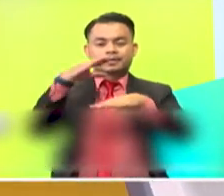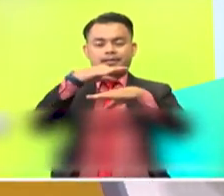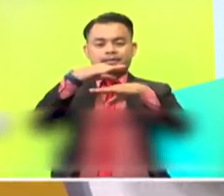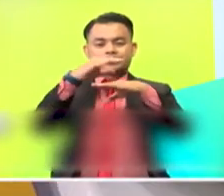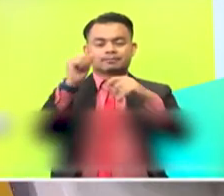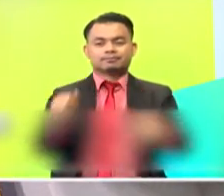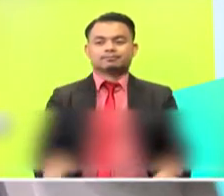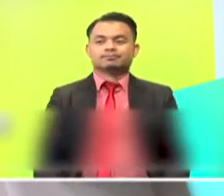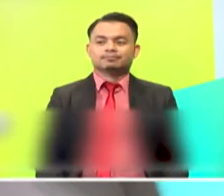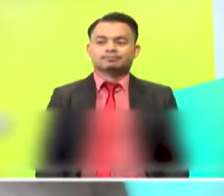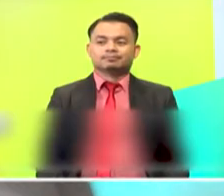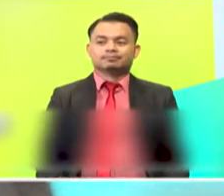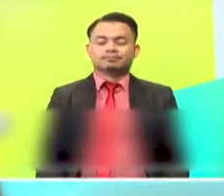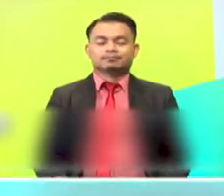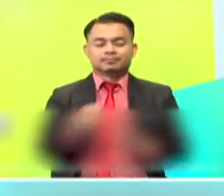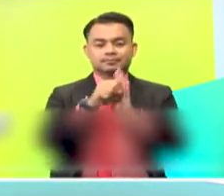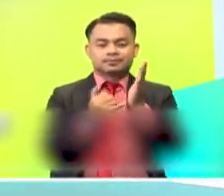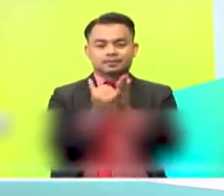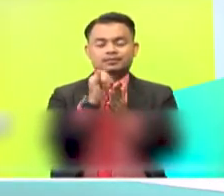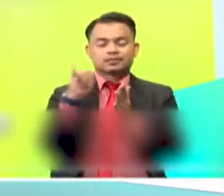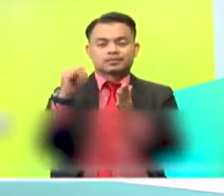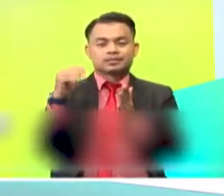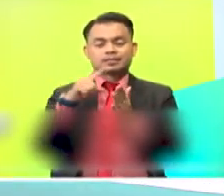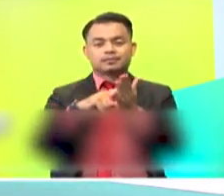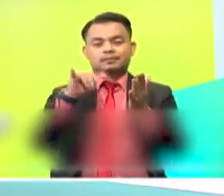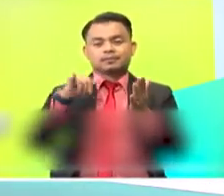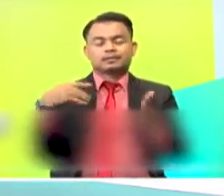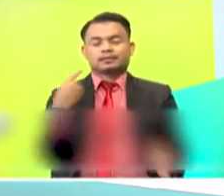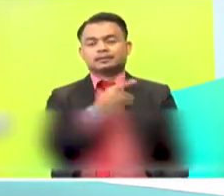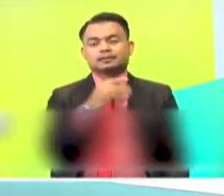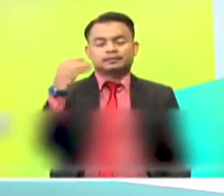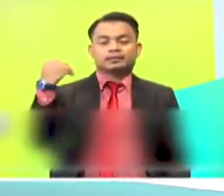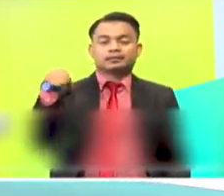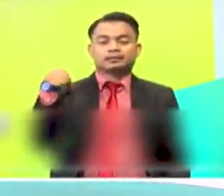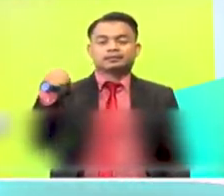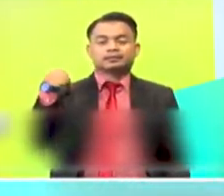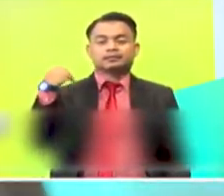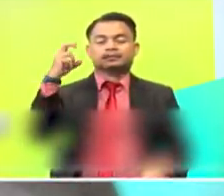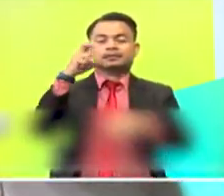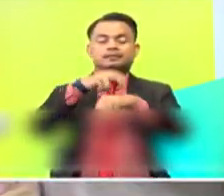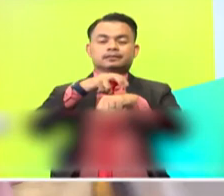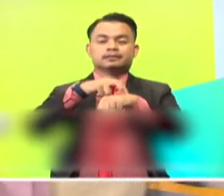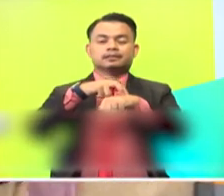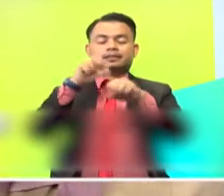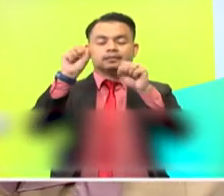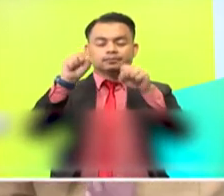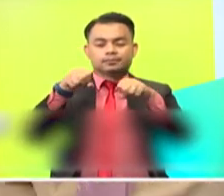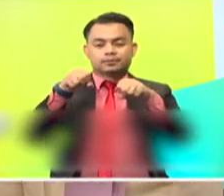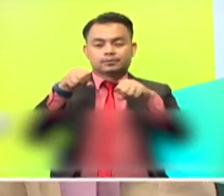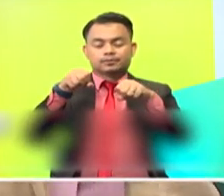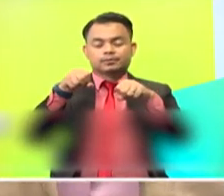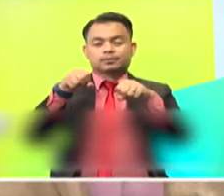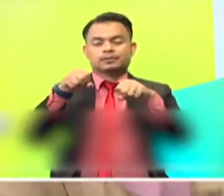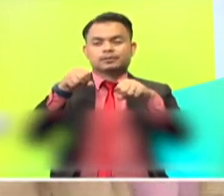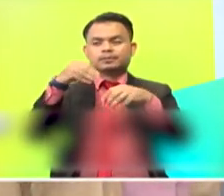oke seterusnya sih copy kita aduk kentang-kentang boleh tentang buah Jika di tamu